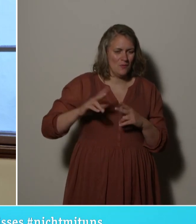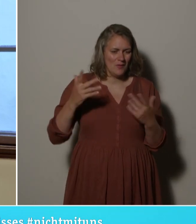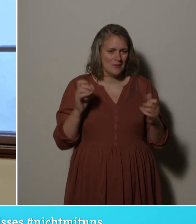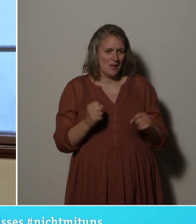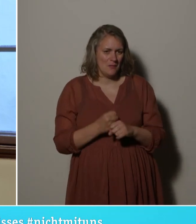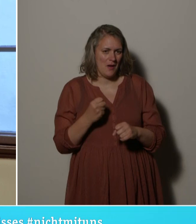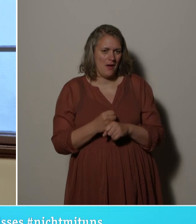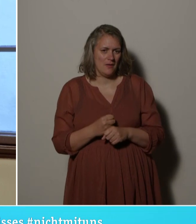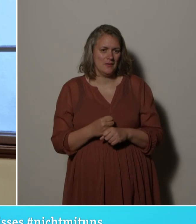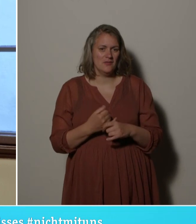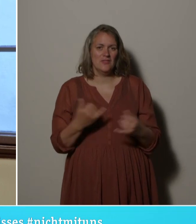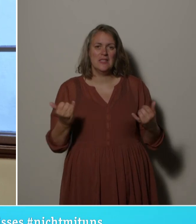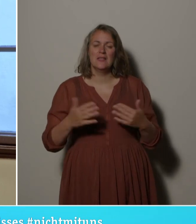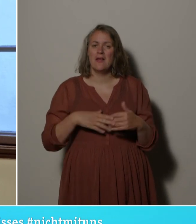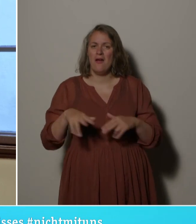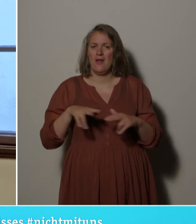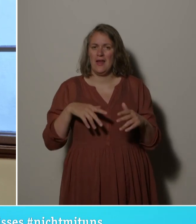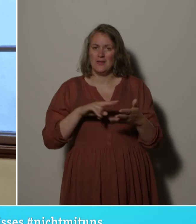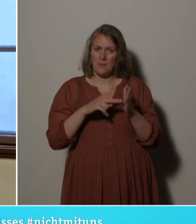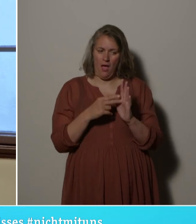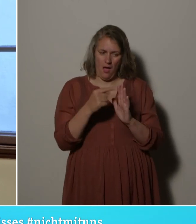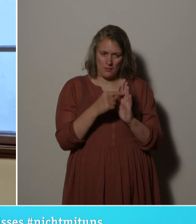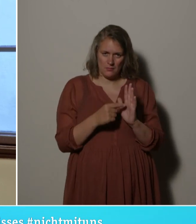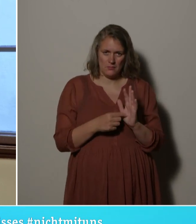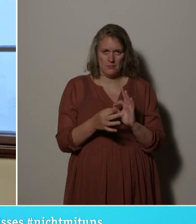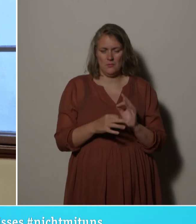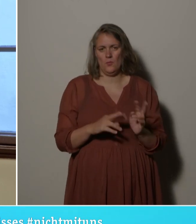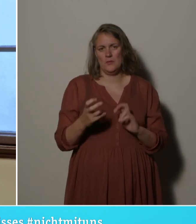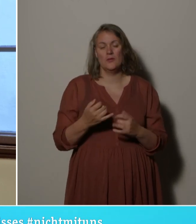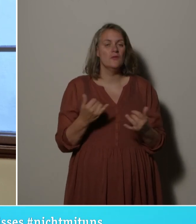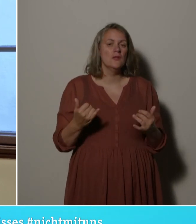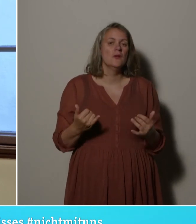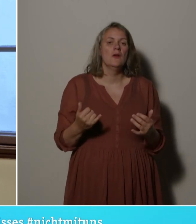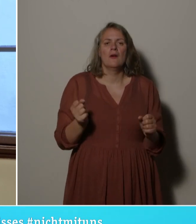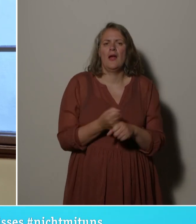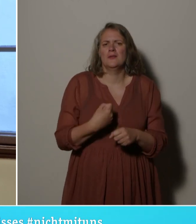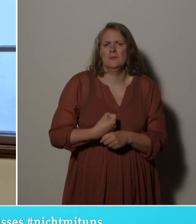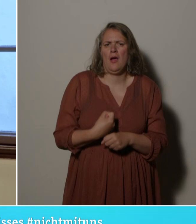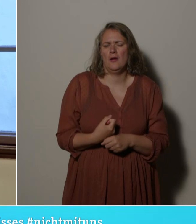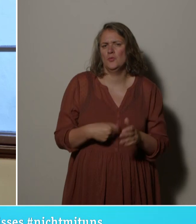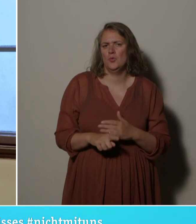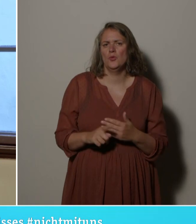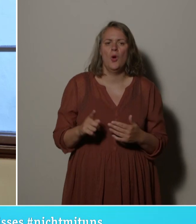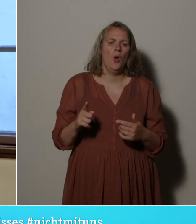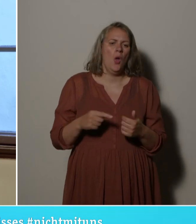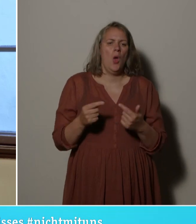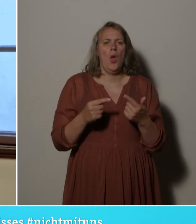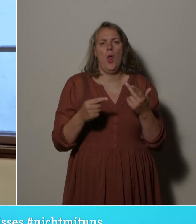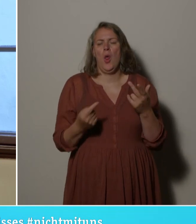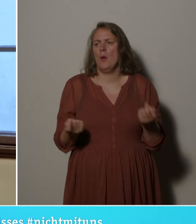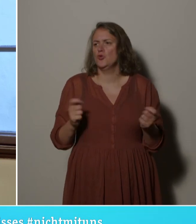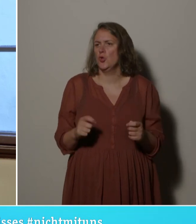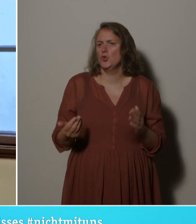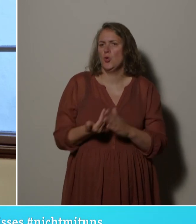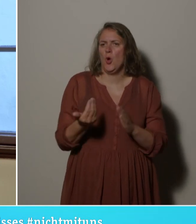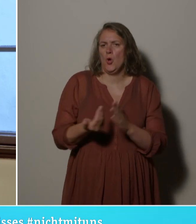nehmen, die wir in unserem Nahverkehrsplan hinterlegt haben. Und das gelingt uns nicht, indem wir permanent Dinge beschließen,